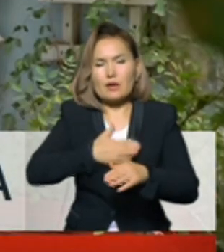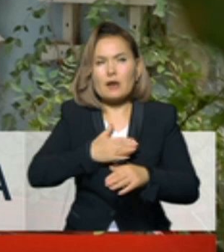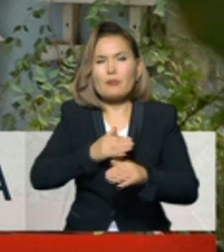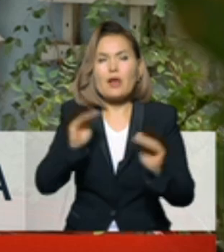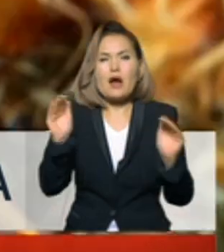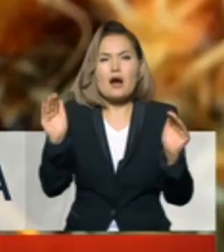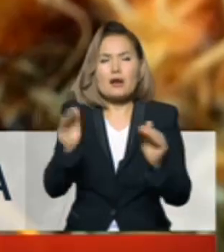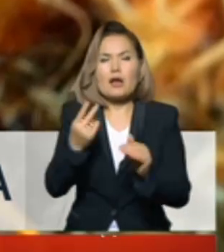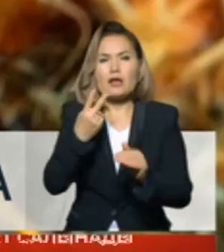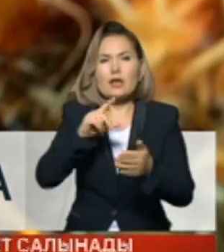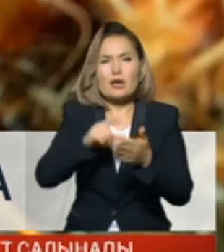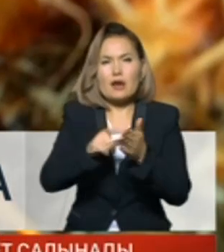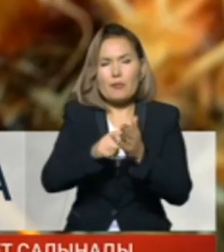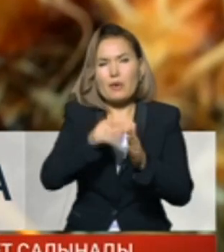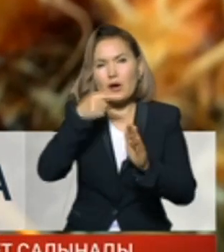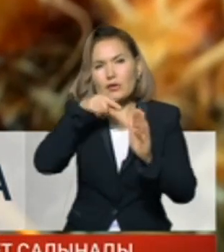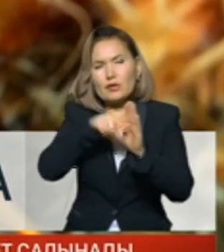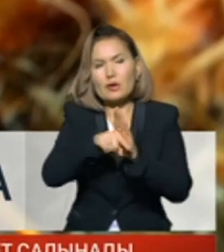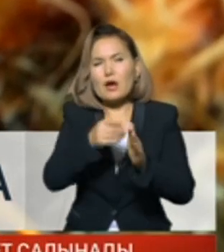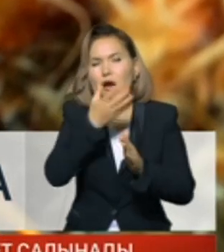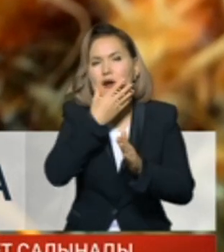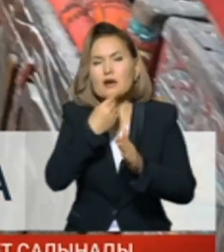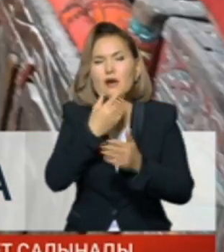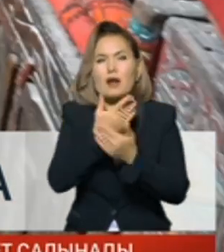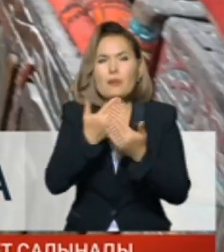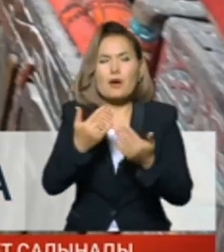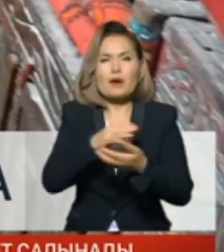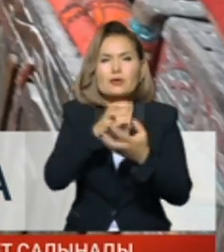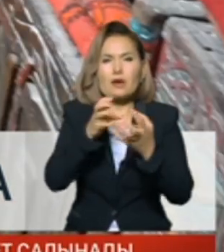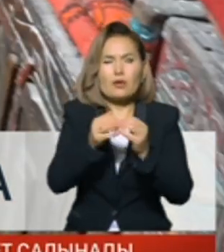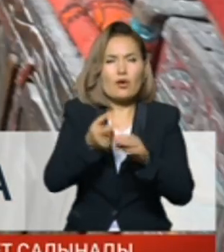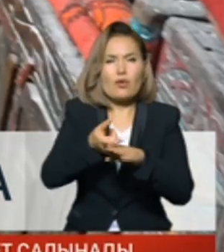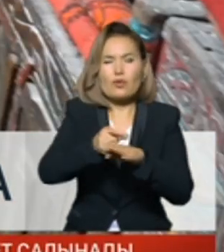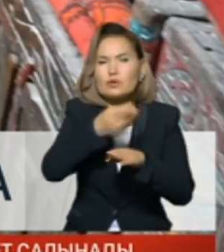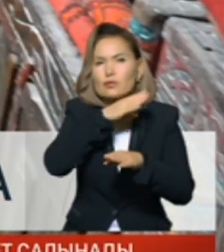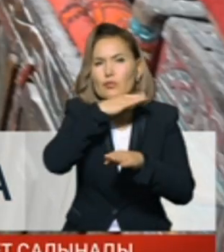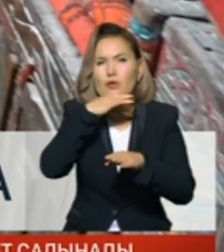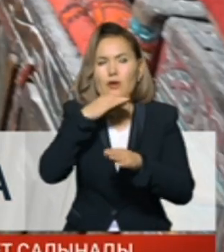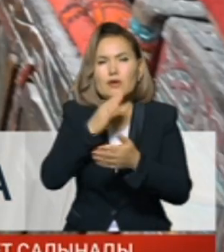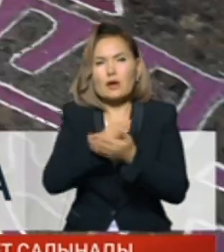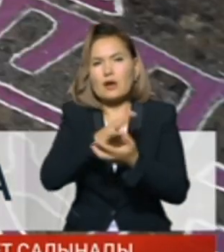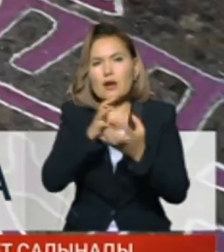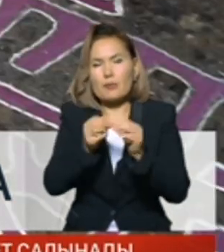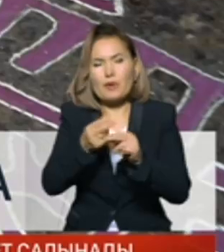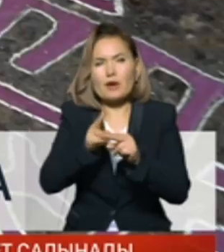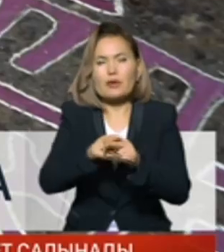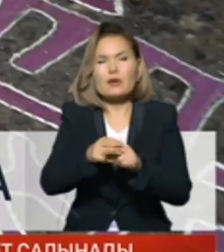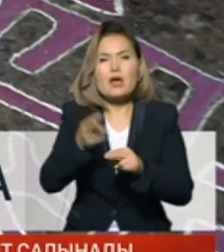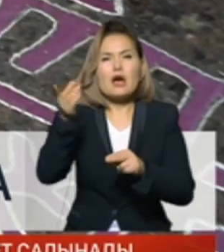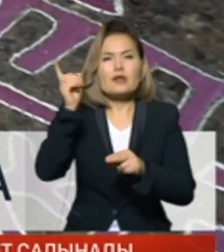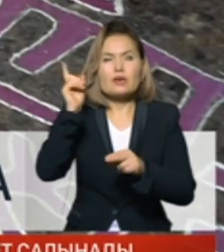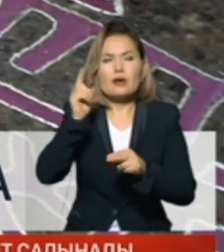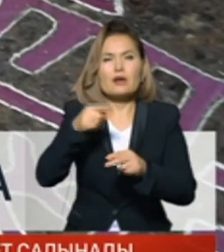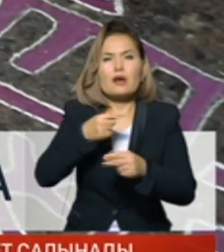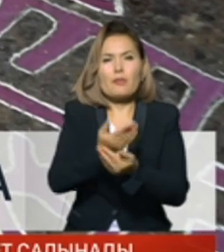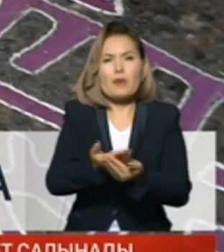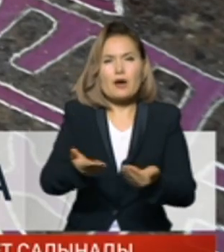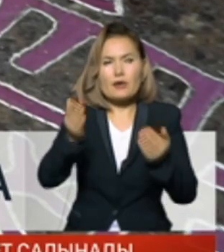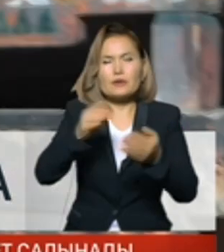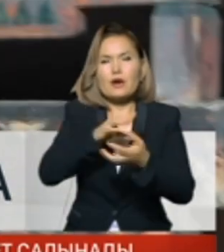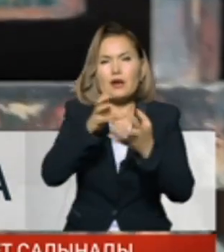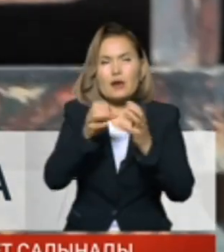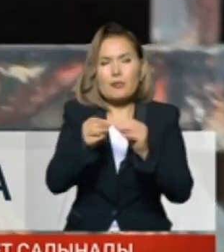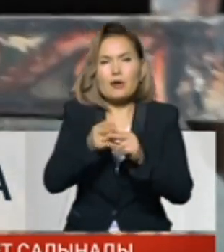Аядай ғана екі бөлмелі жертөледе кілемдердің тек оннан біріне ғана орын табылған. Онан бөлек мұнда ертеректе жасалған асадал,